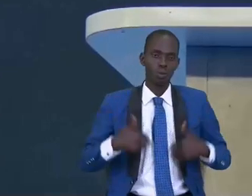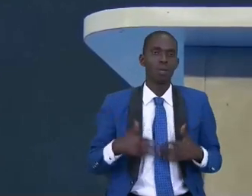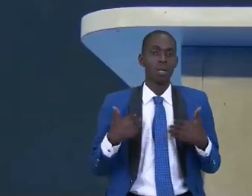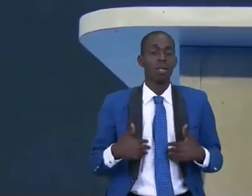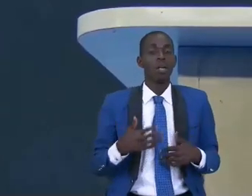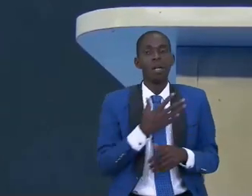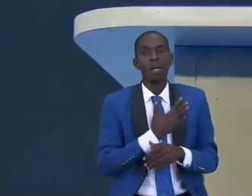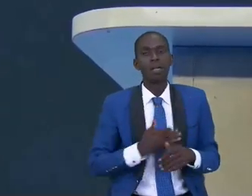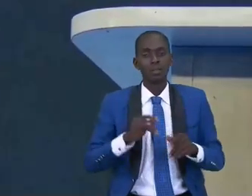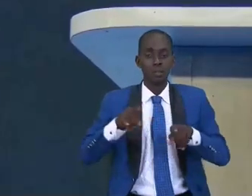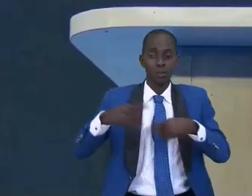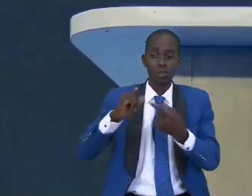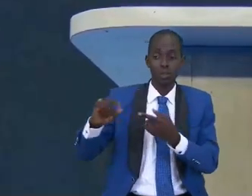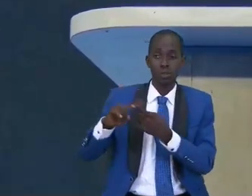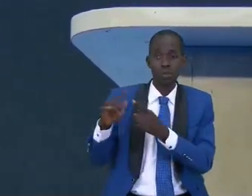Alors,